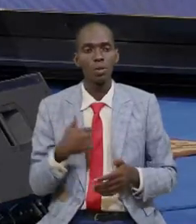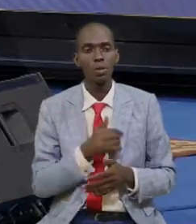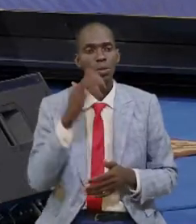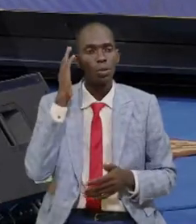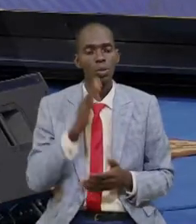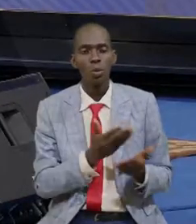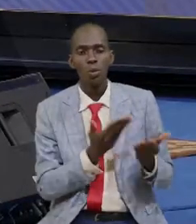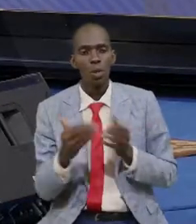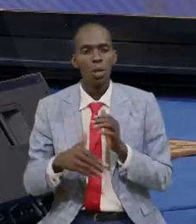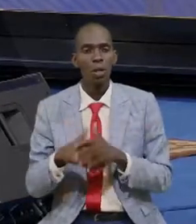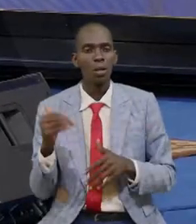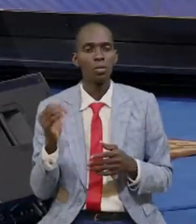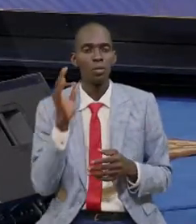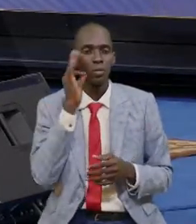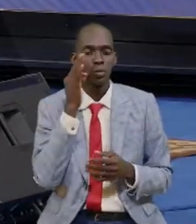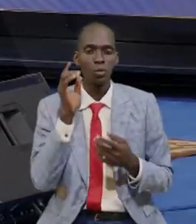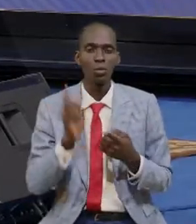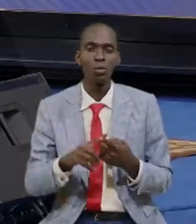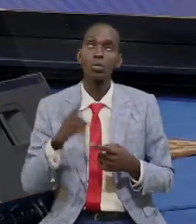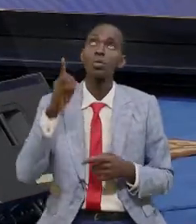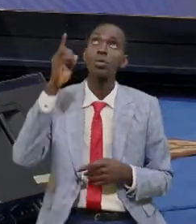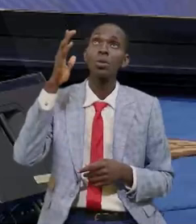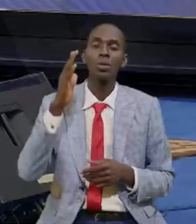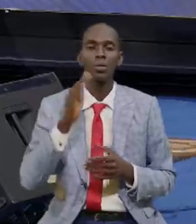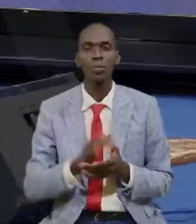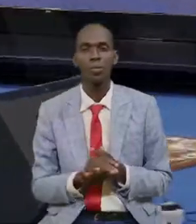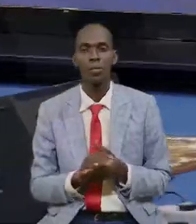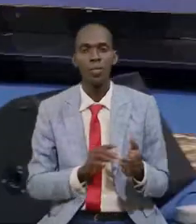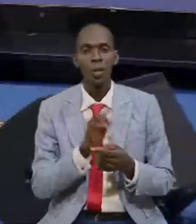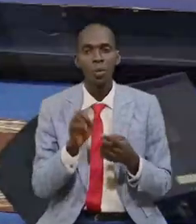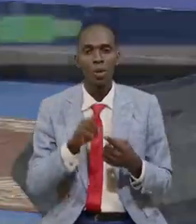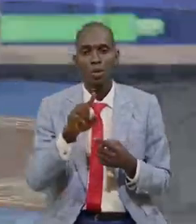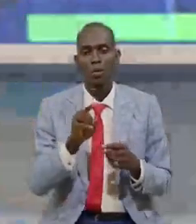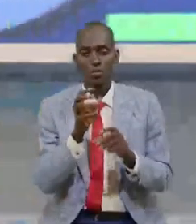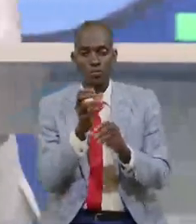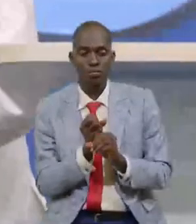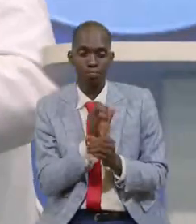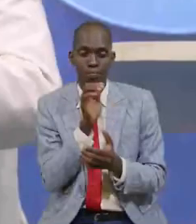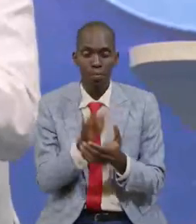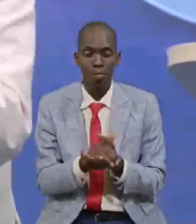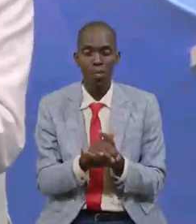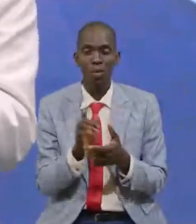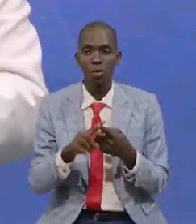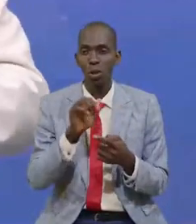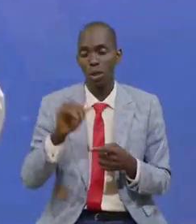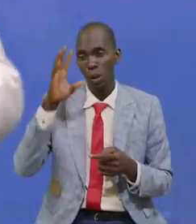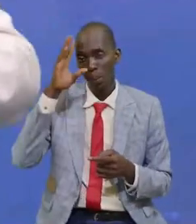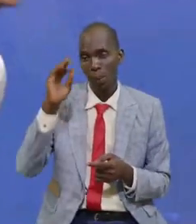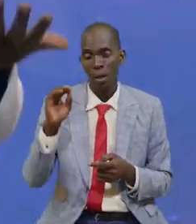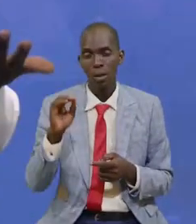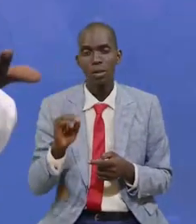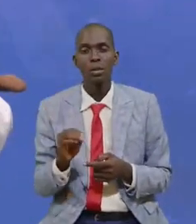pour Dieu. Pour Dieu. Lorsque vous mariez à un homme, le